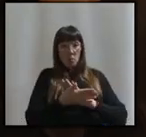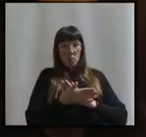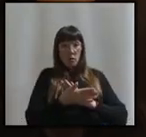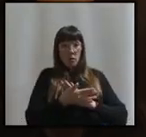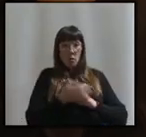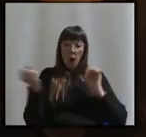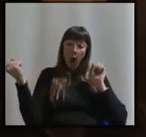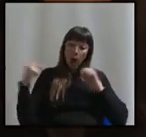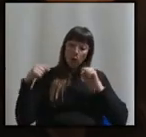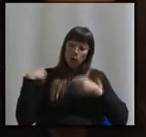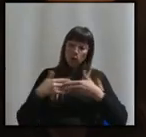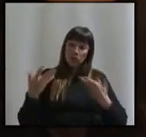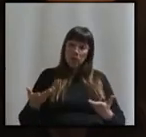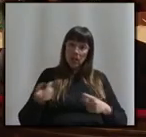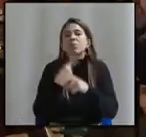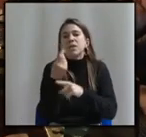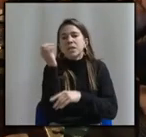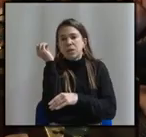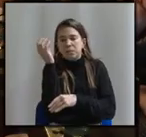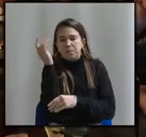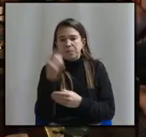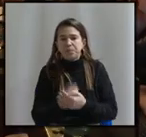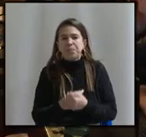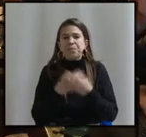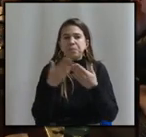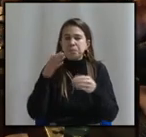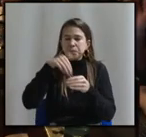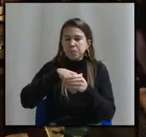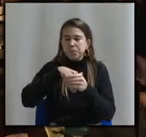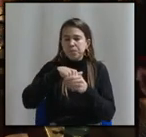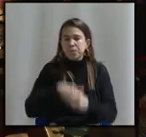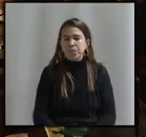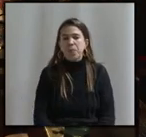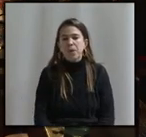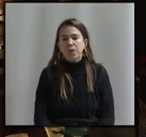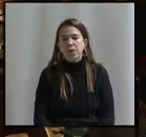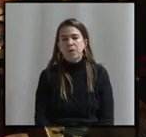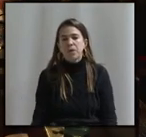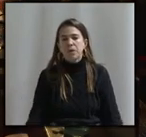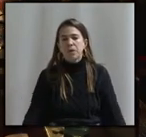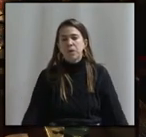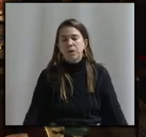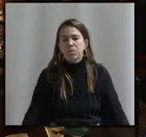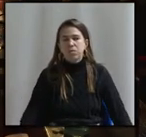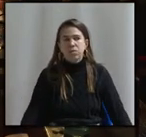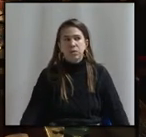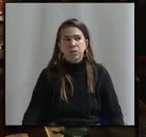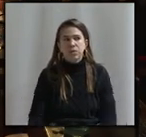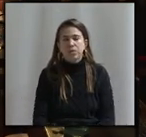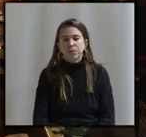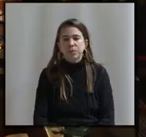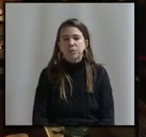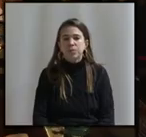marxa. Doncs gràcies. Ens passem a votació. Bona paraula per al·lusions.